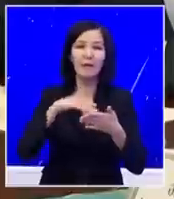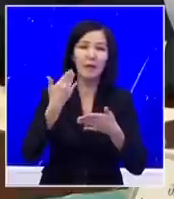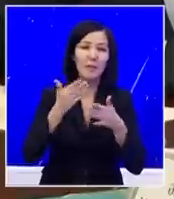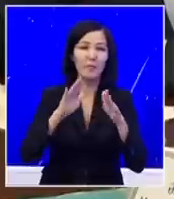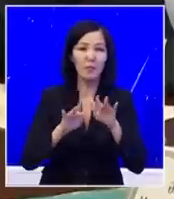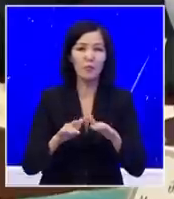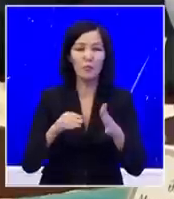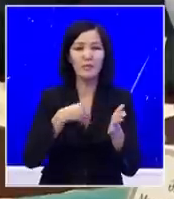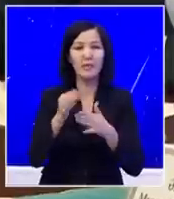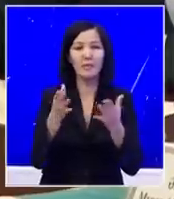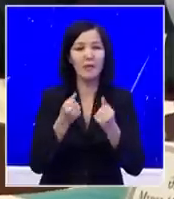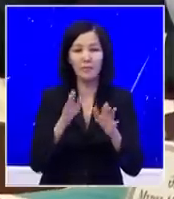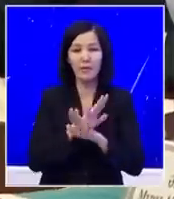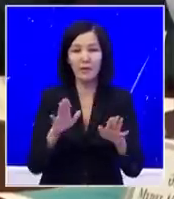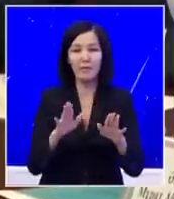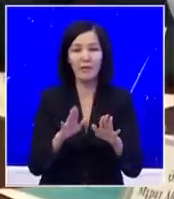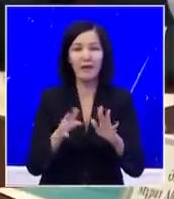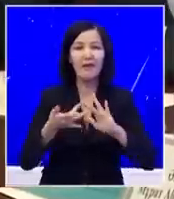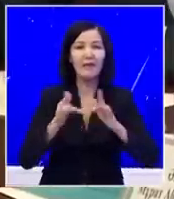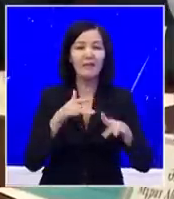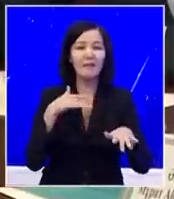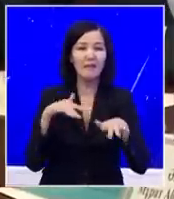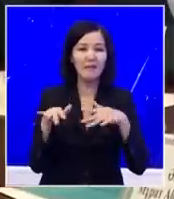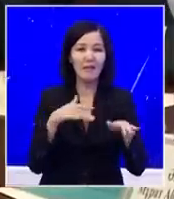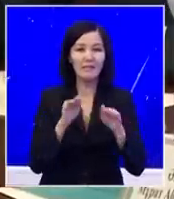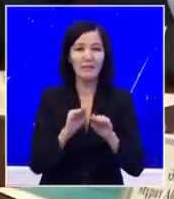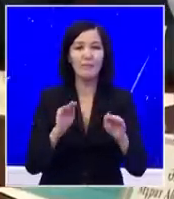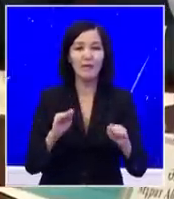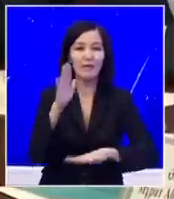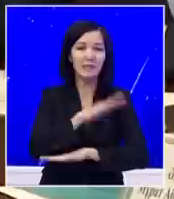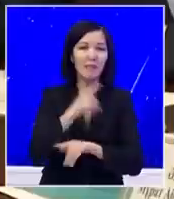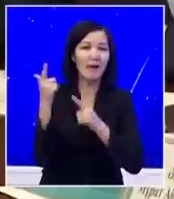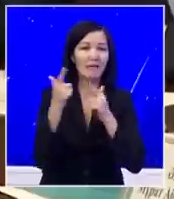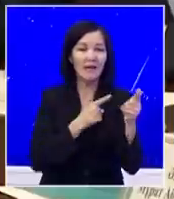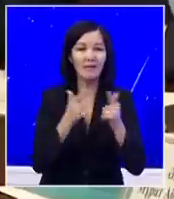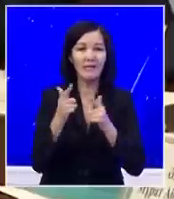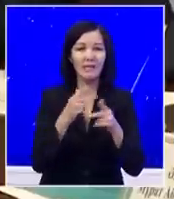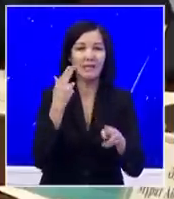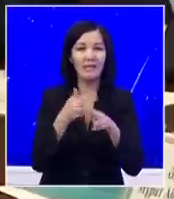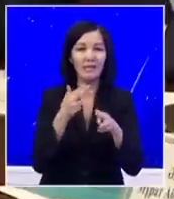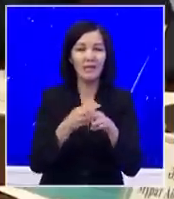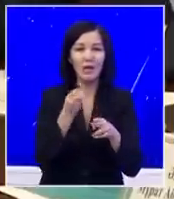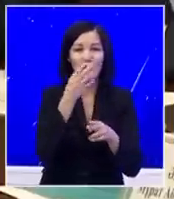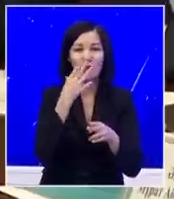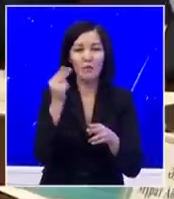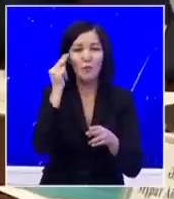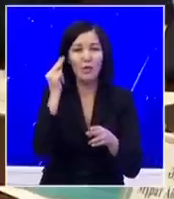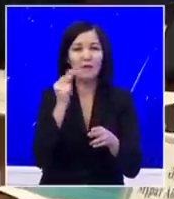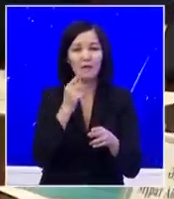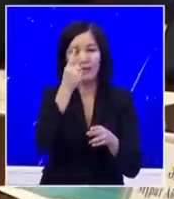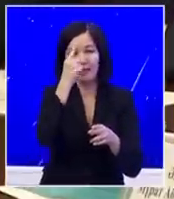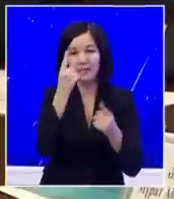алмайды. Әлеуметтік деңгейдің төмендігімен интернеттің әлсіздігі баланың сабаққа дайындалуына мұрша бермейді. Жапония, Қытай, Үндістан сияқты